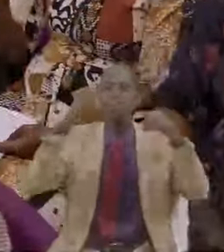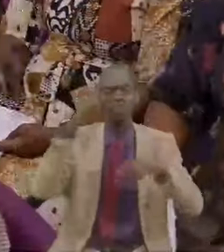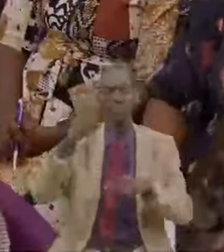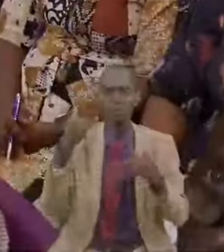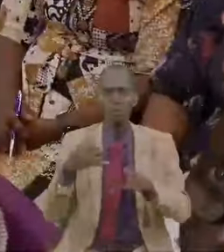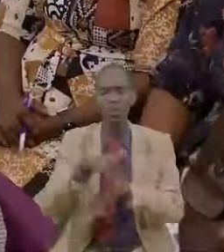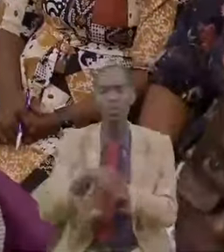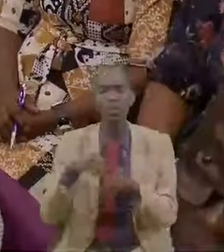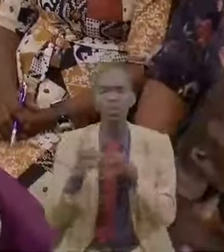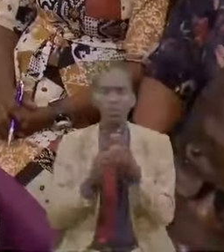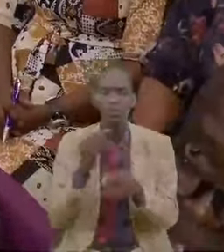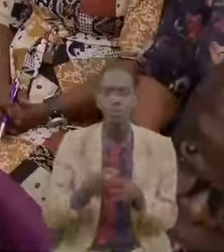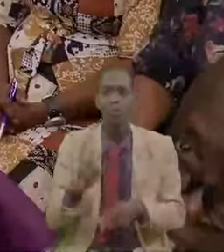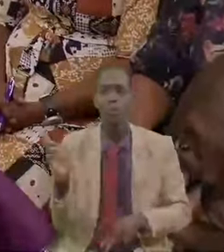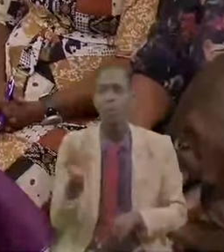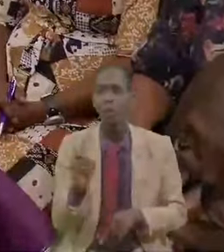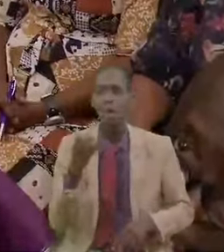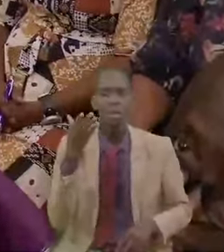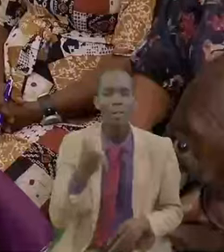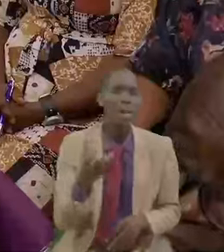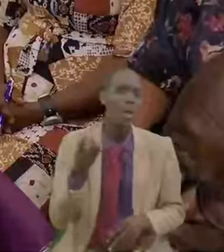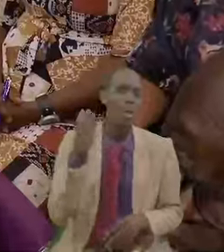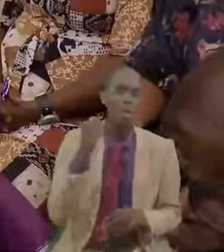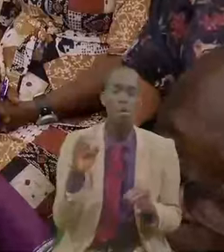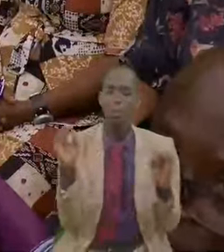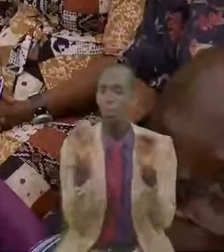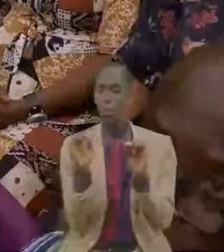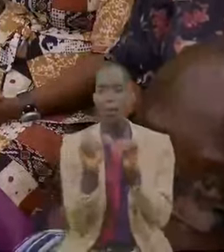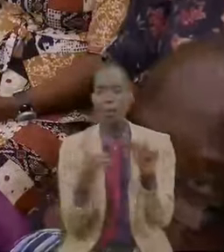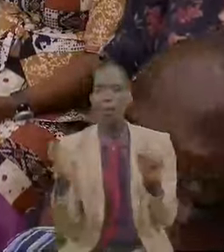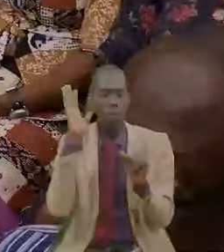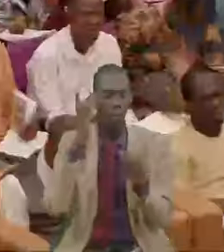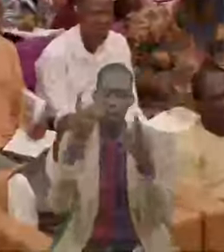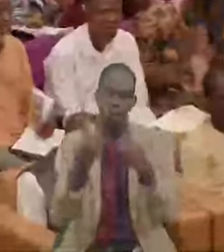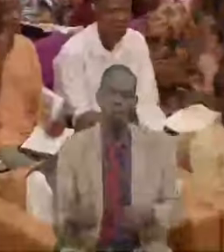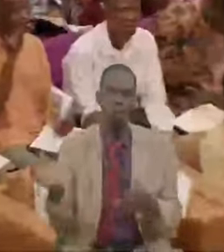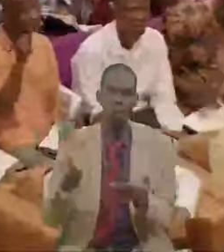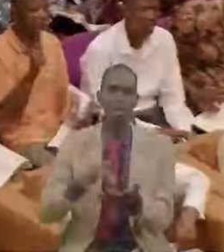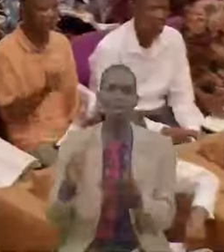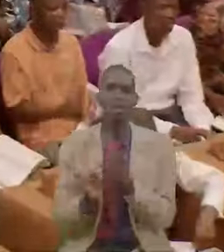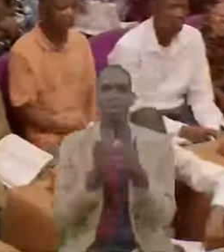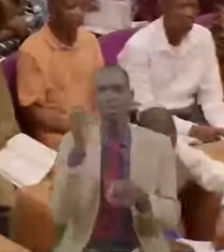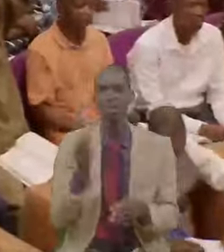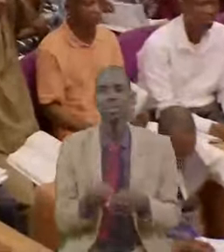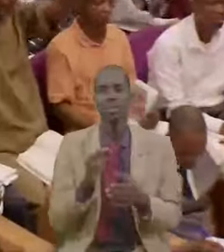filets, là où il n'y avait rien, tout va venir.